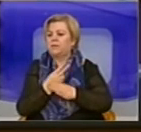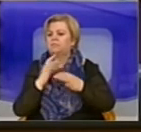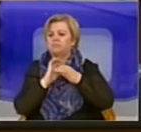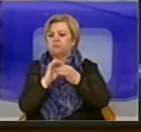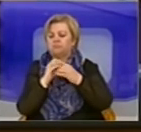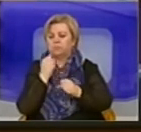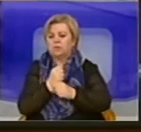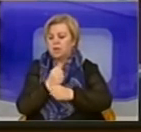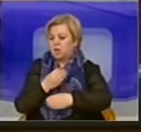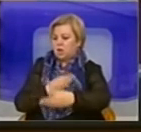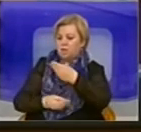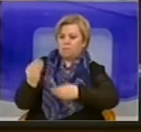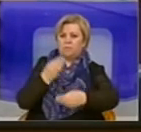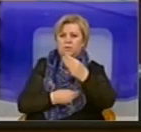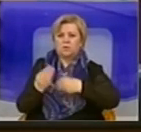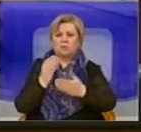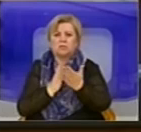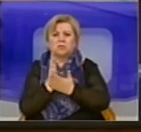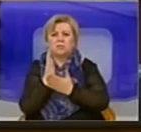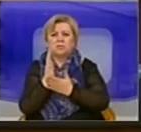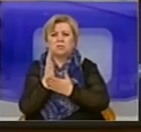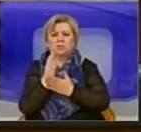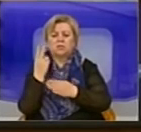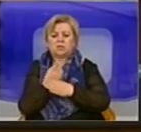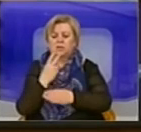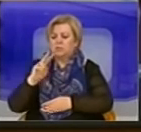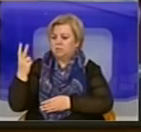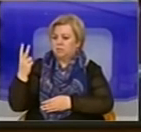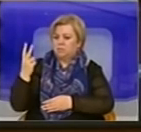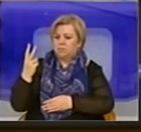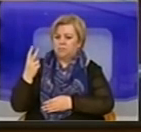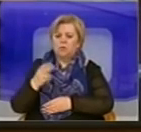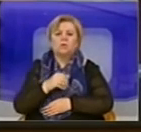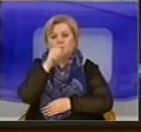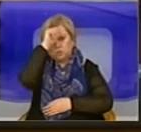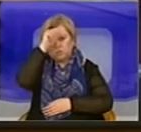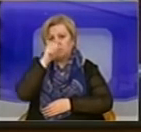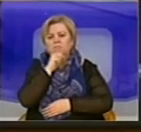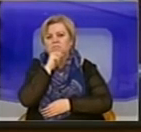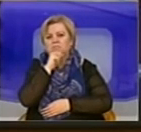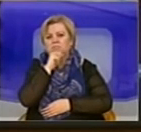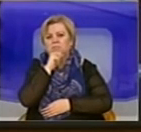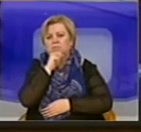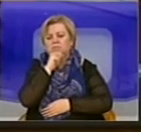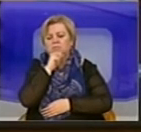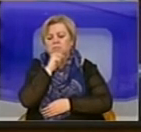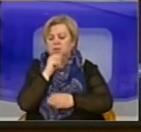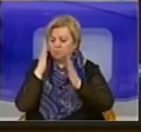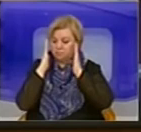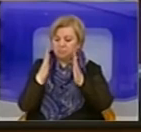tani investimet strategjike kanë shkuar drejt një shteti tjetër, pra drejt Turqisë, por besoj që do